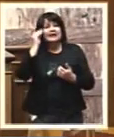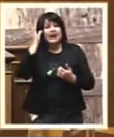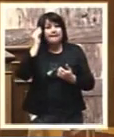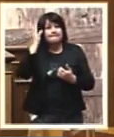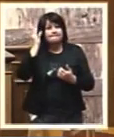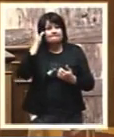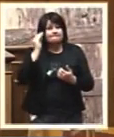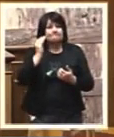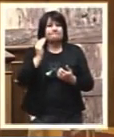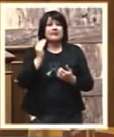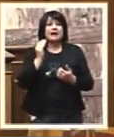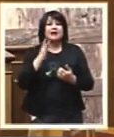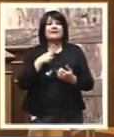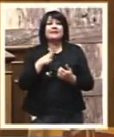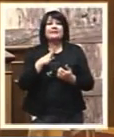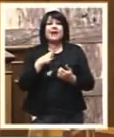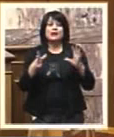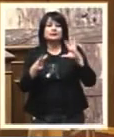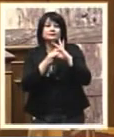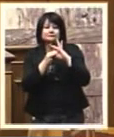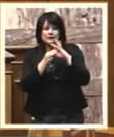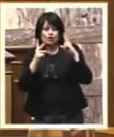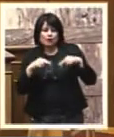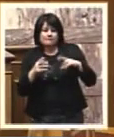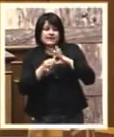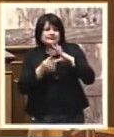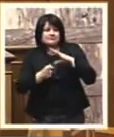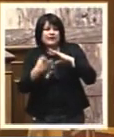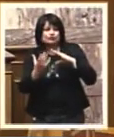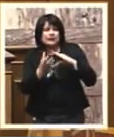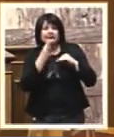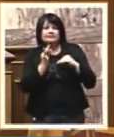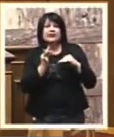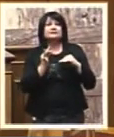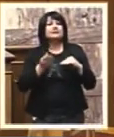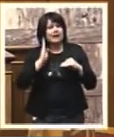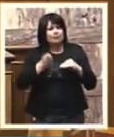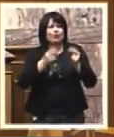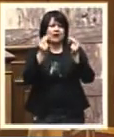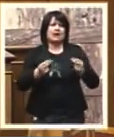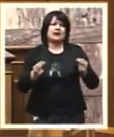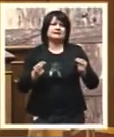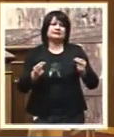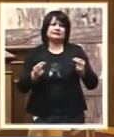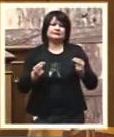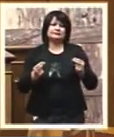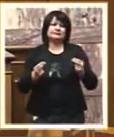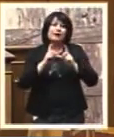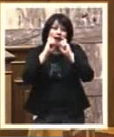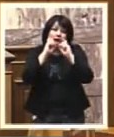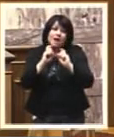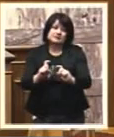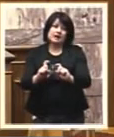την καλή με την εξουσία, την όποια εξουσία, να υποτάσσεται σε αυτήν, να συναλλάσσεται με αυτήν, να εξαρτιέται από